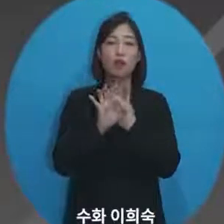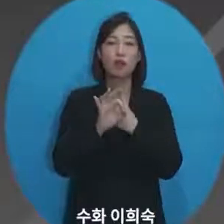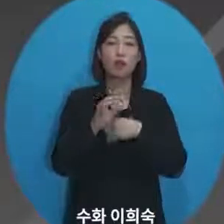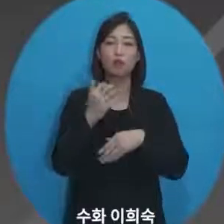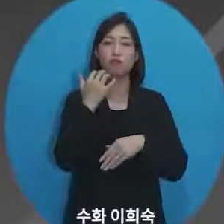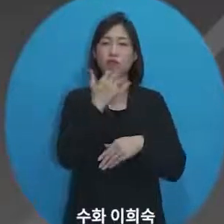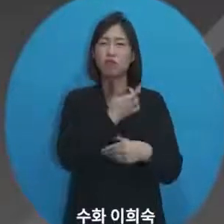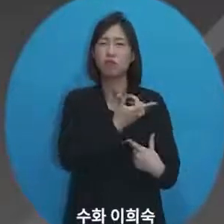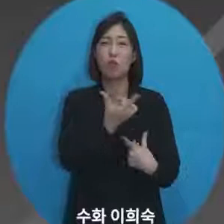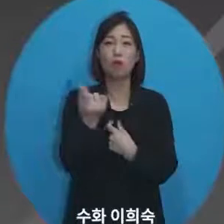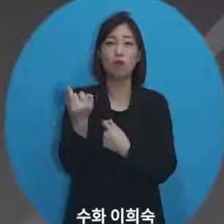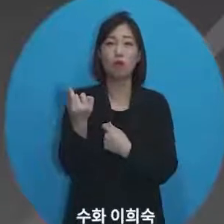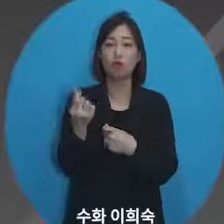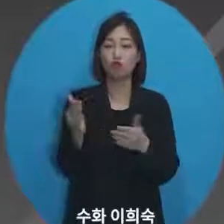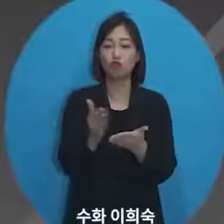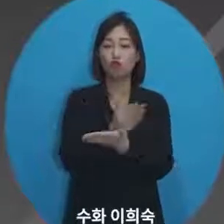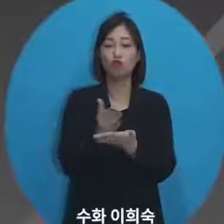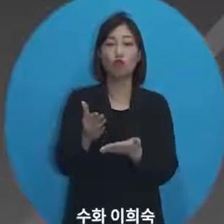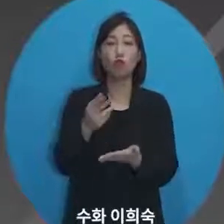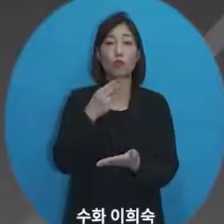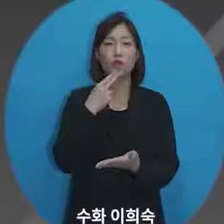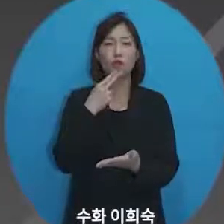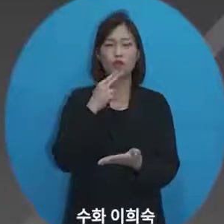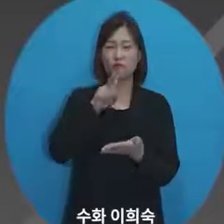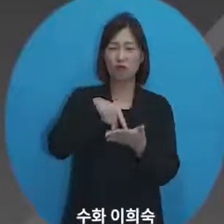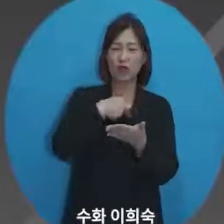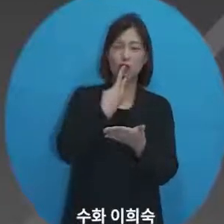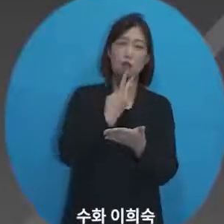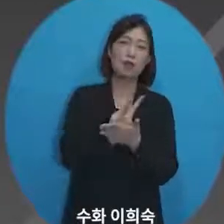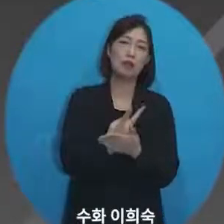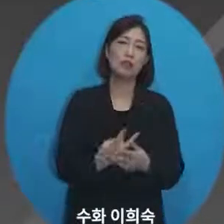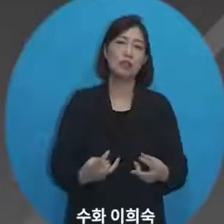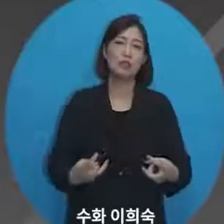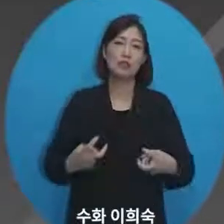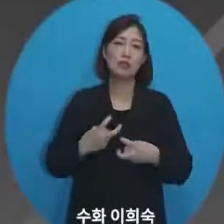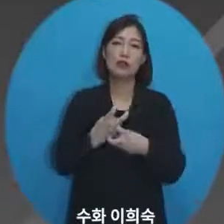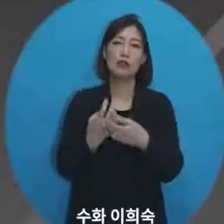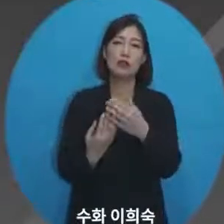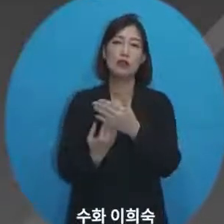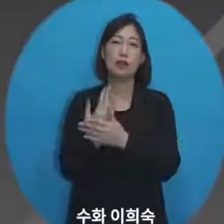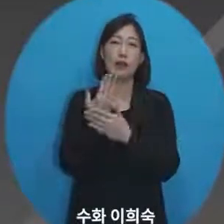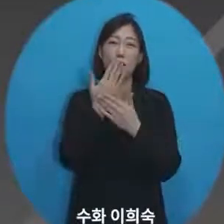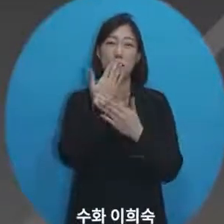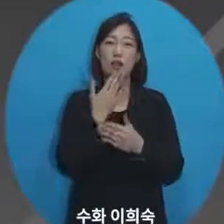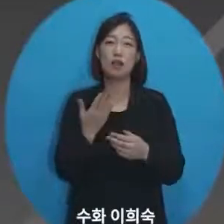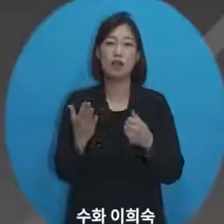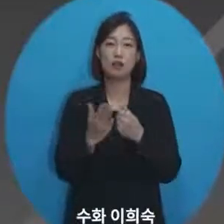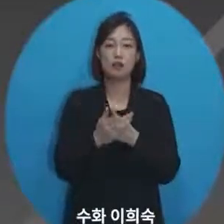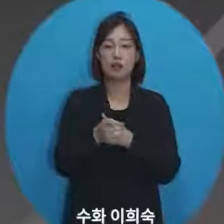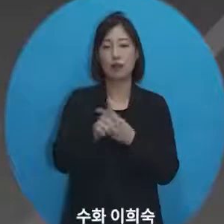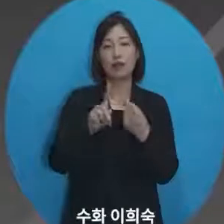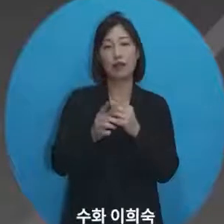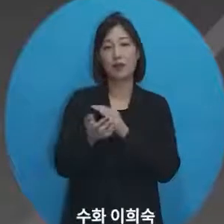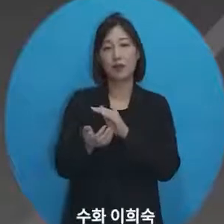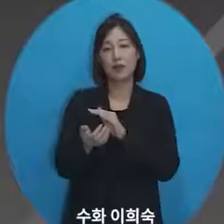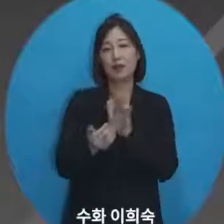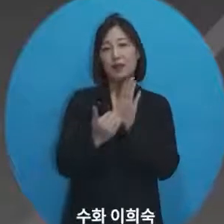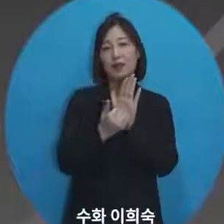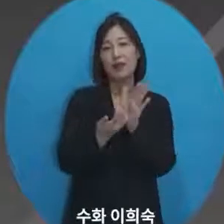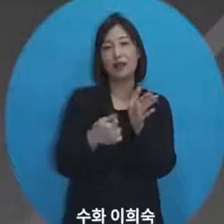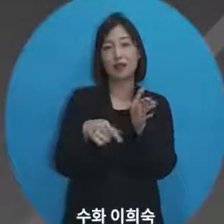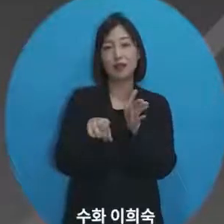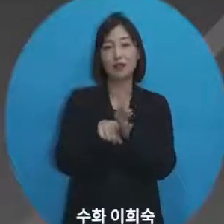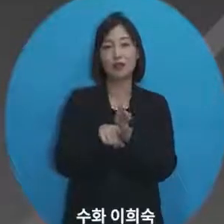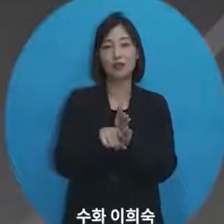바닥이 꺼지거나 갑자기 바닥이 올라가는 형태에서 헛디딤 그리고 넘어지는 사고들이 발생할 수 있는데요.